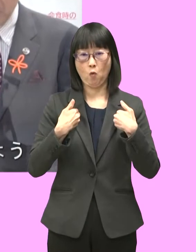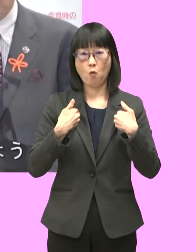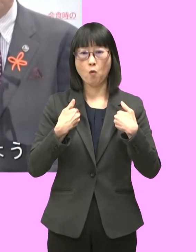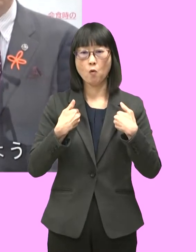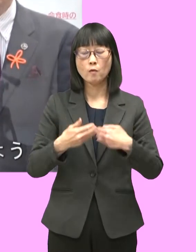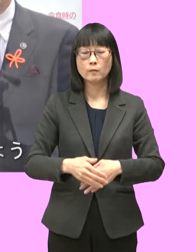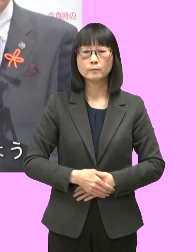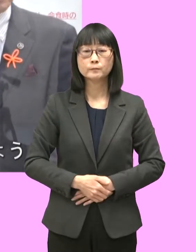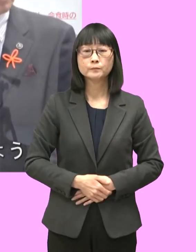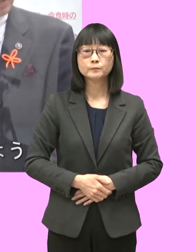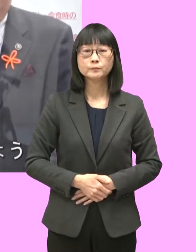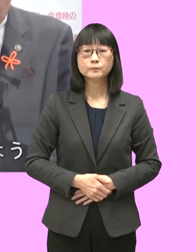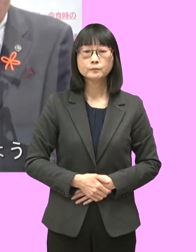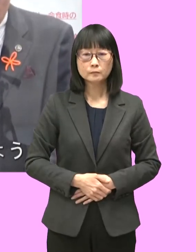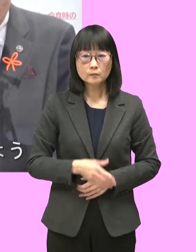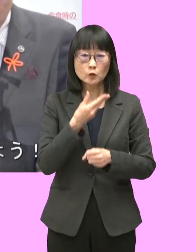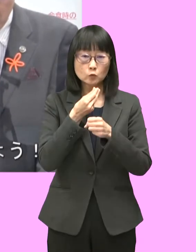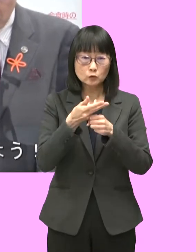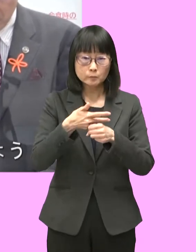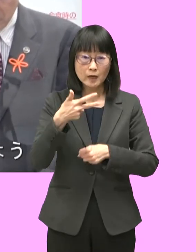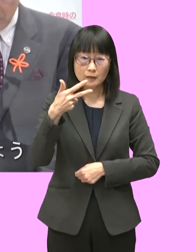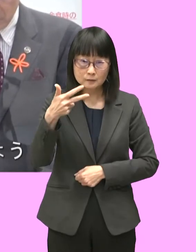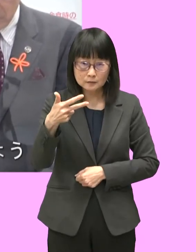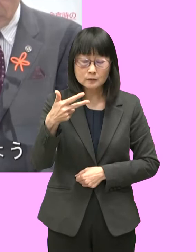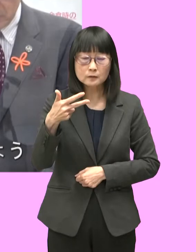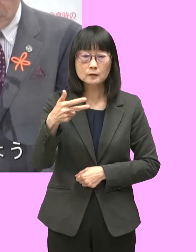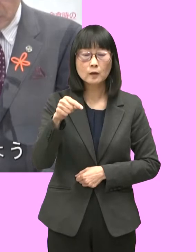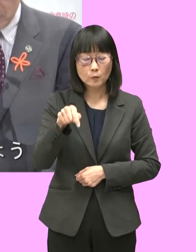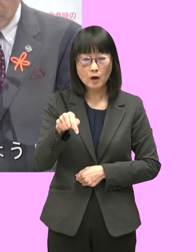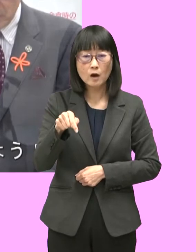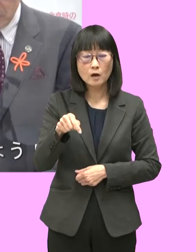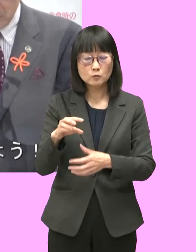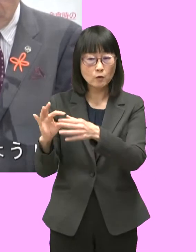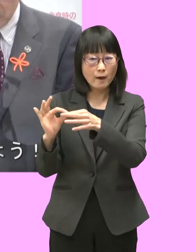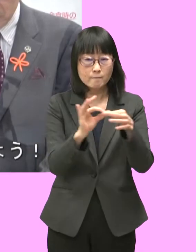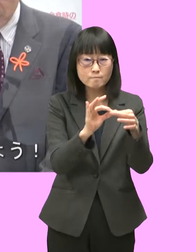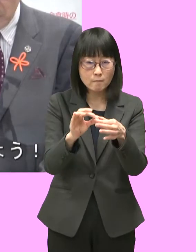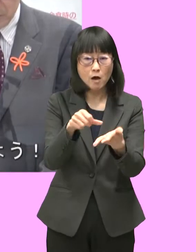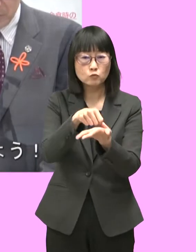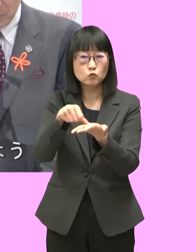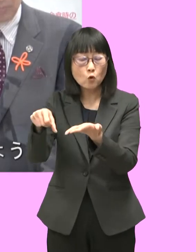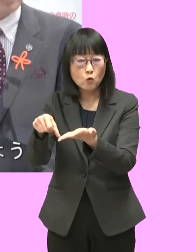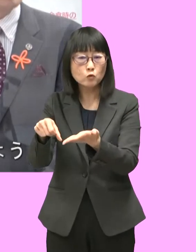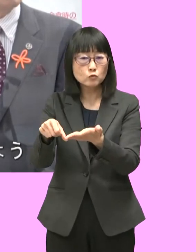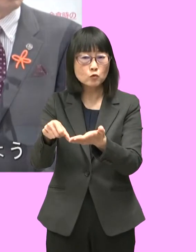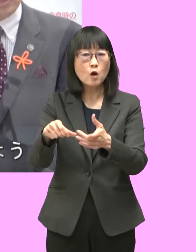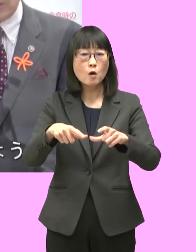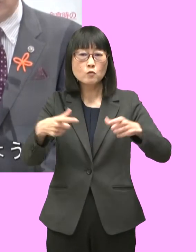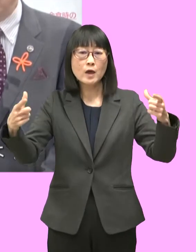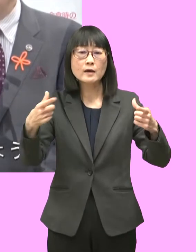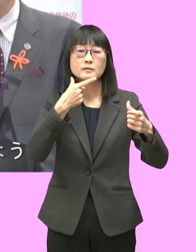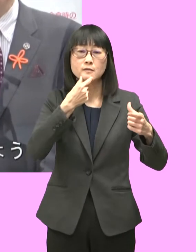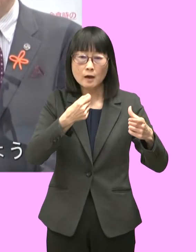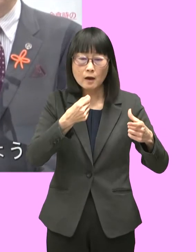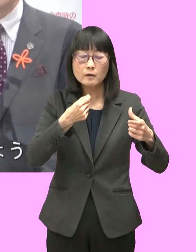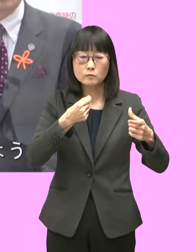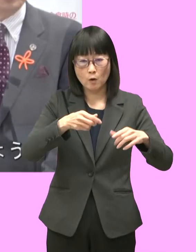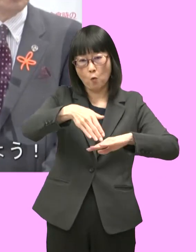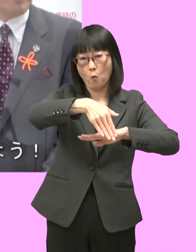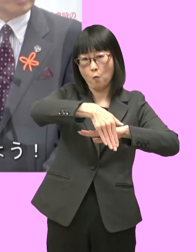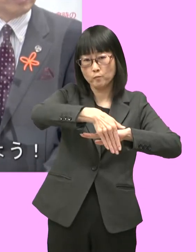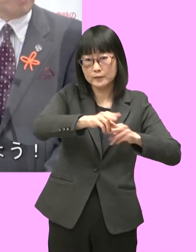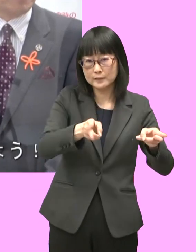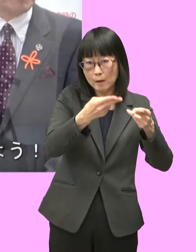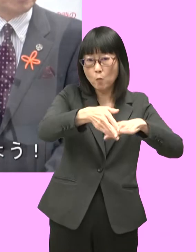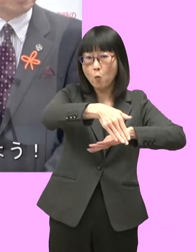で、福島市ではこれをやっていただくために支援窓口の体制を強化するとともに、実は職員